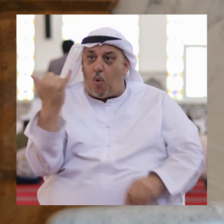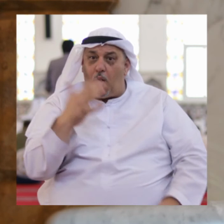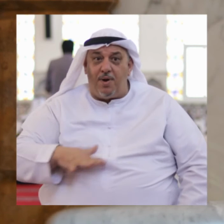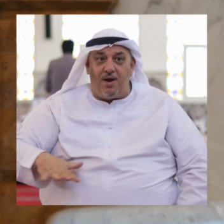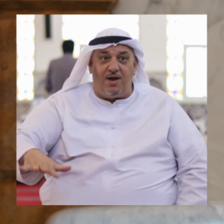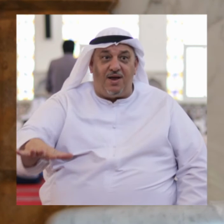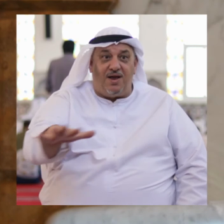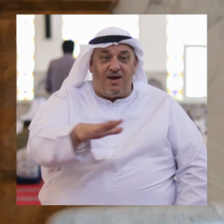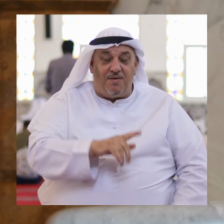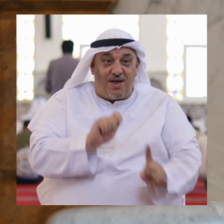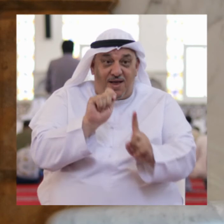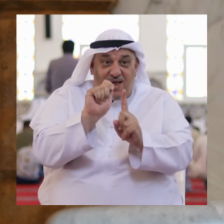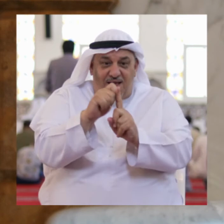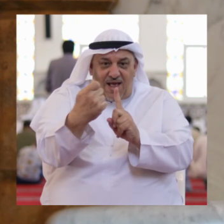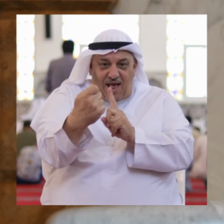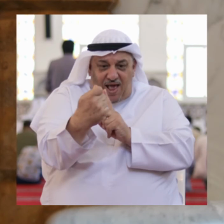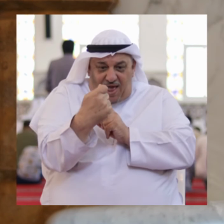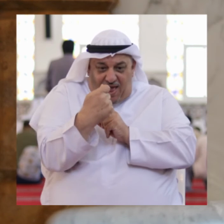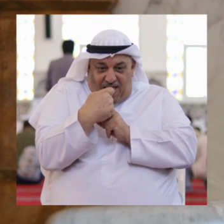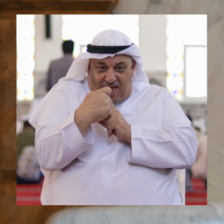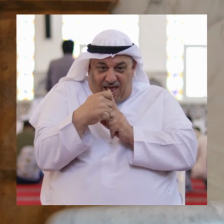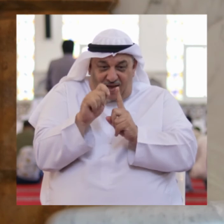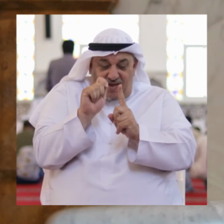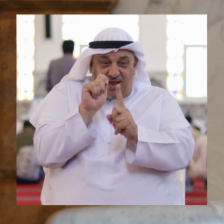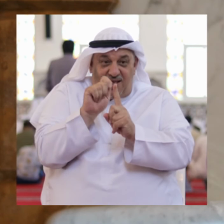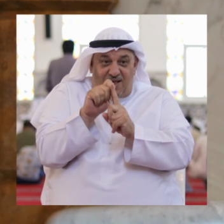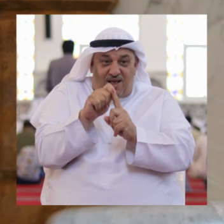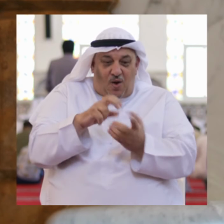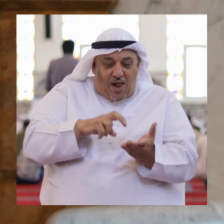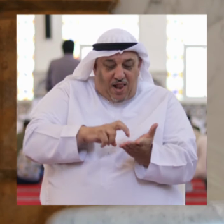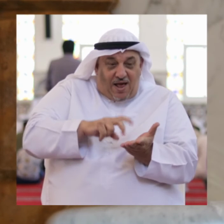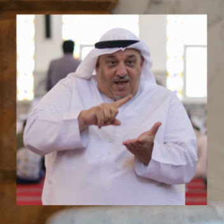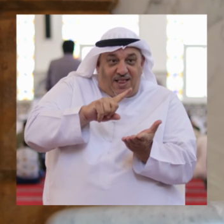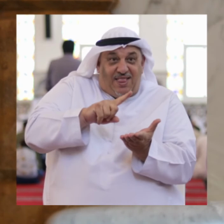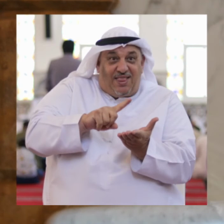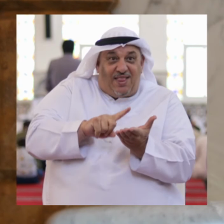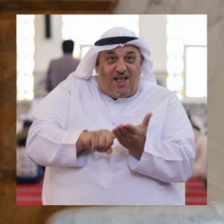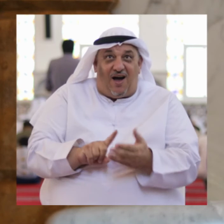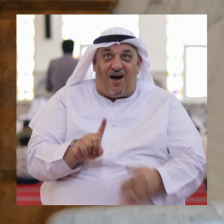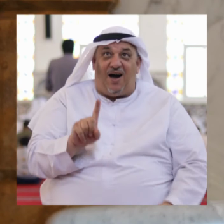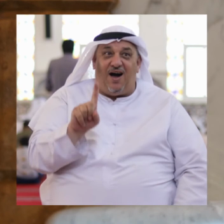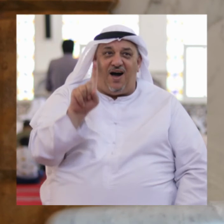فاوصيكم عباد الله ونفسي بتقوى الله